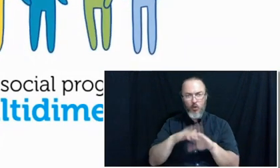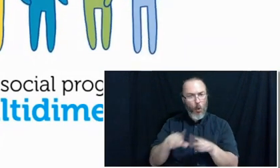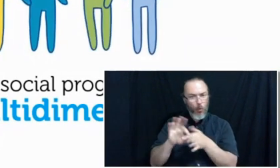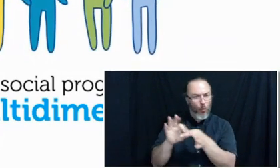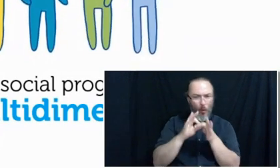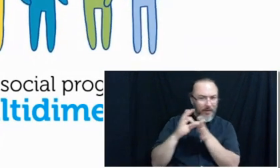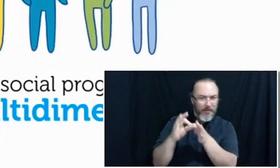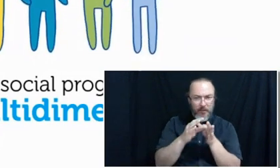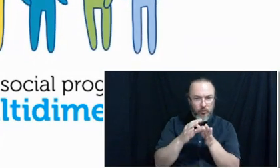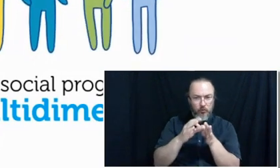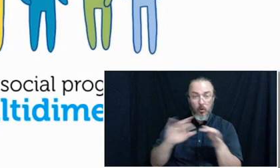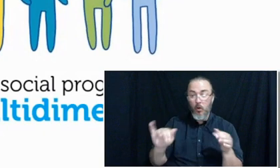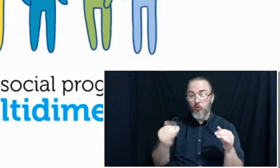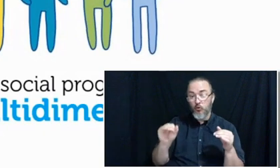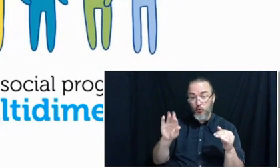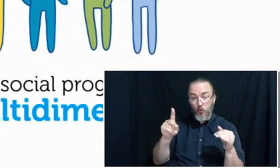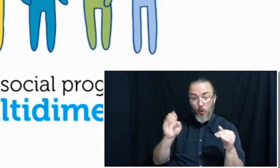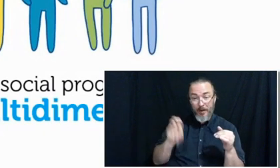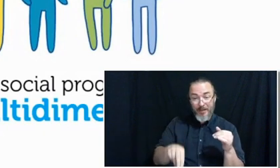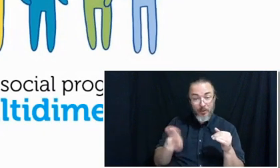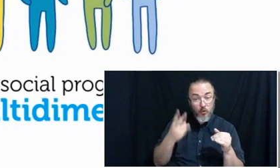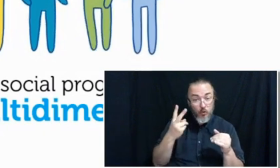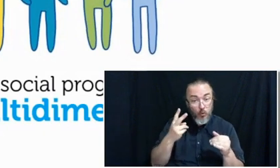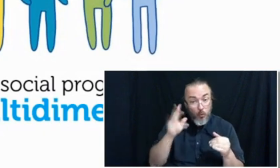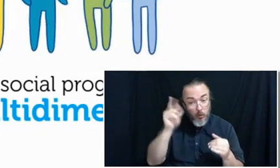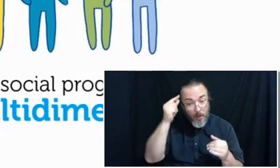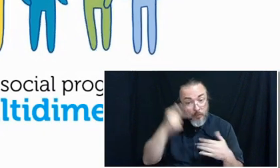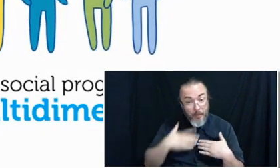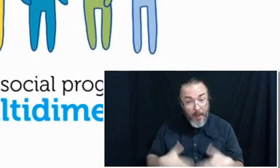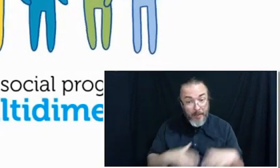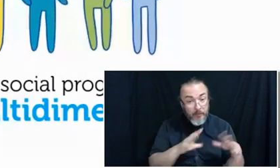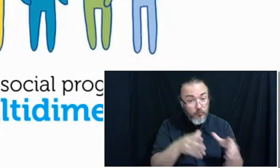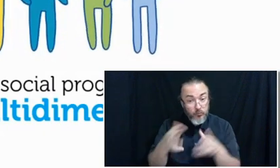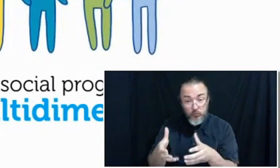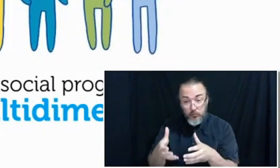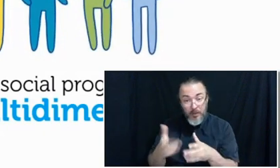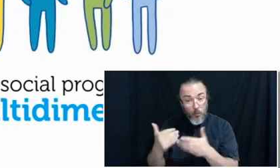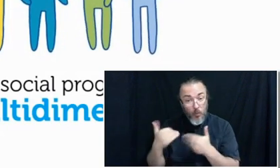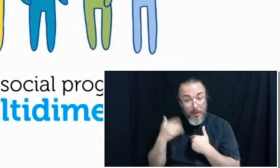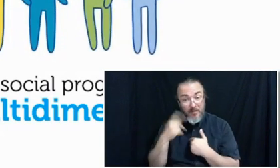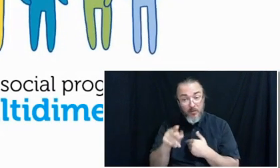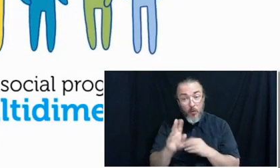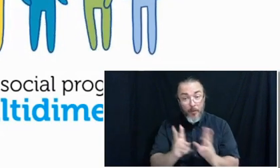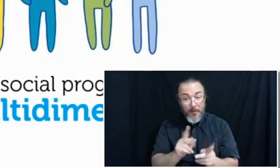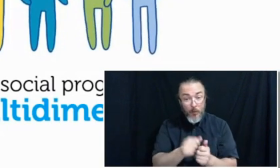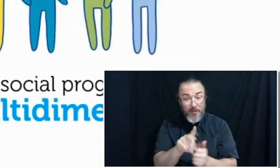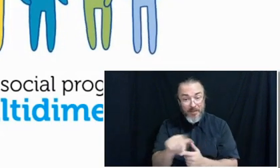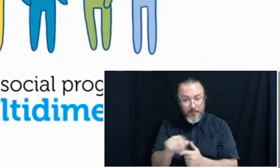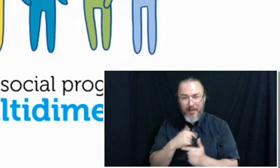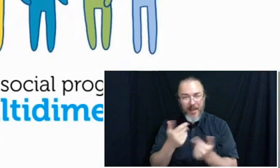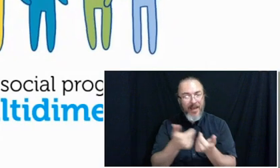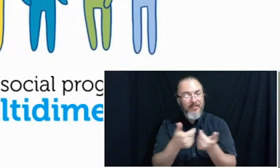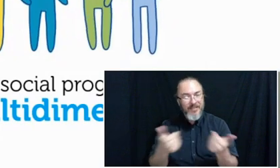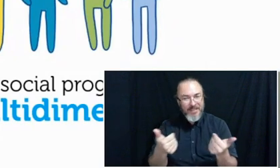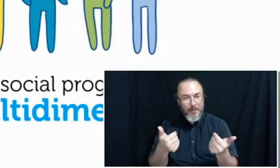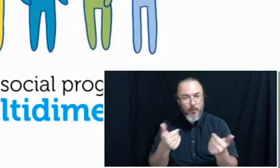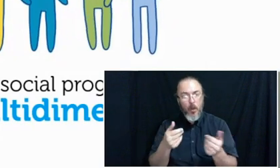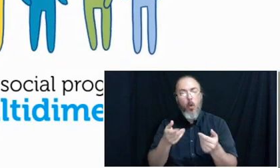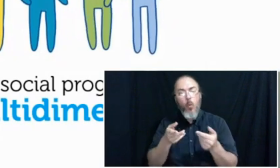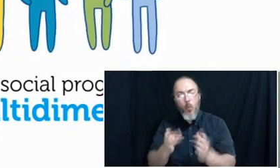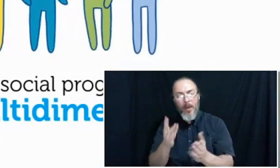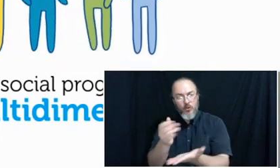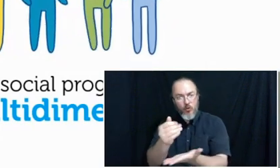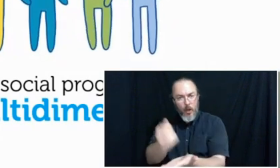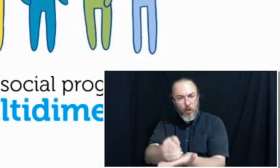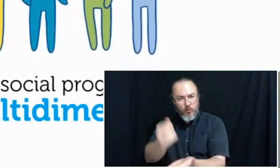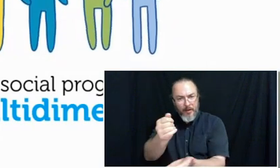coordination. En genre, les deux principaux organes gouvernementaux chargés des handicapés avaient différentes façons d'accréditer les centres d'éducation spécialisée, ce